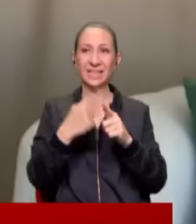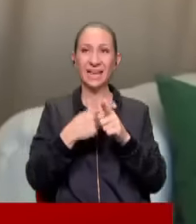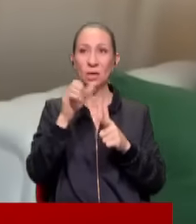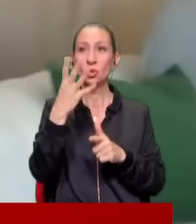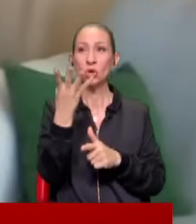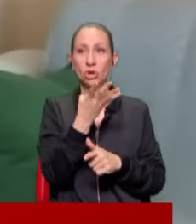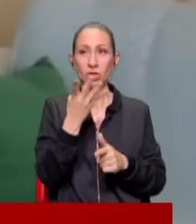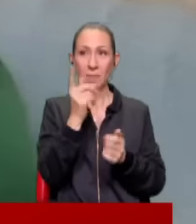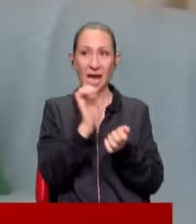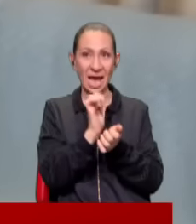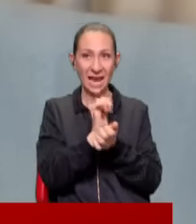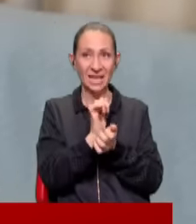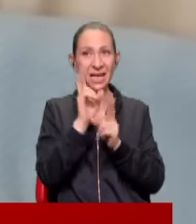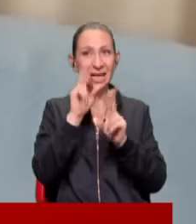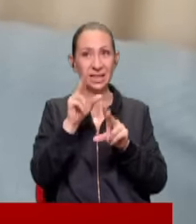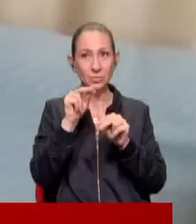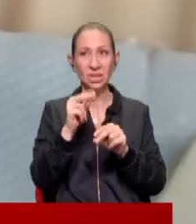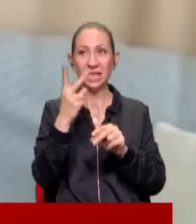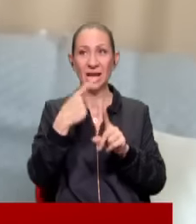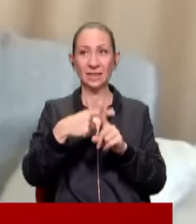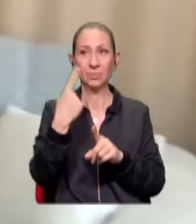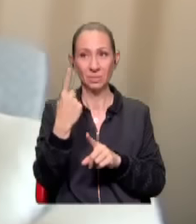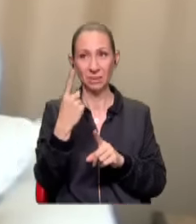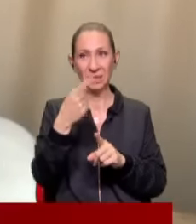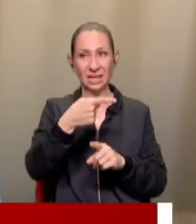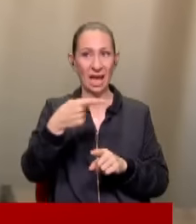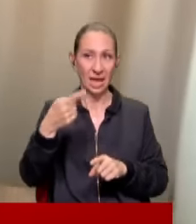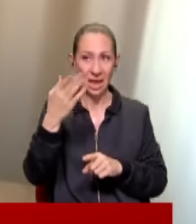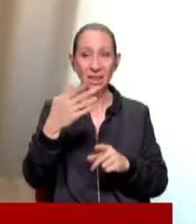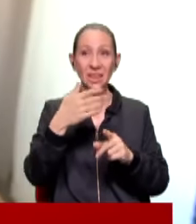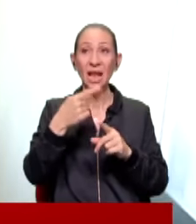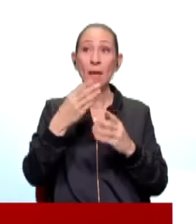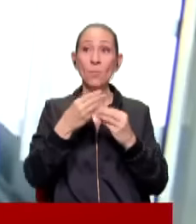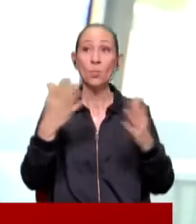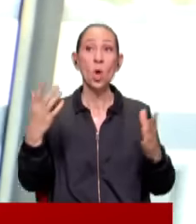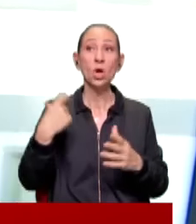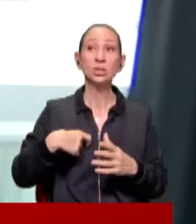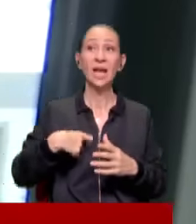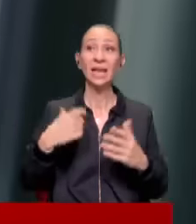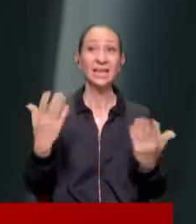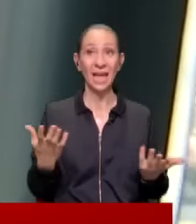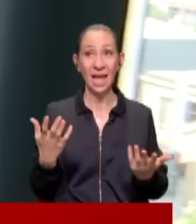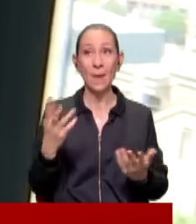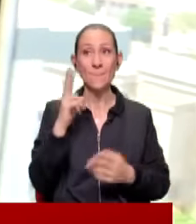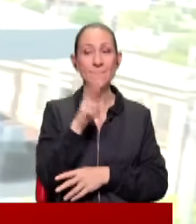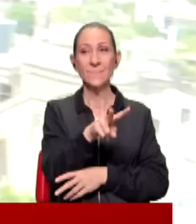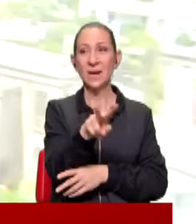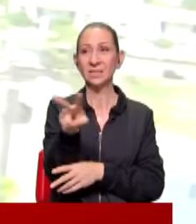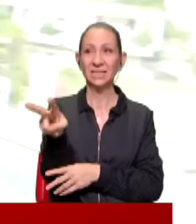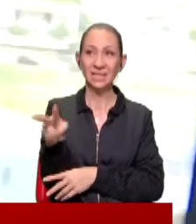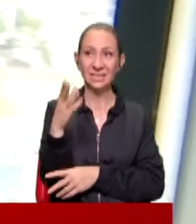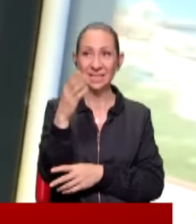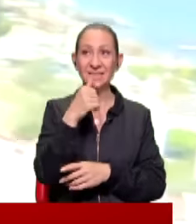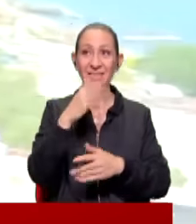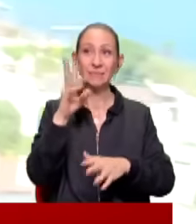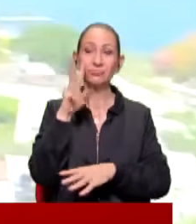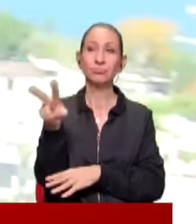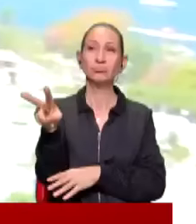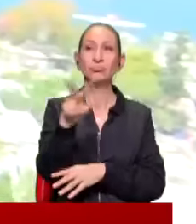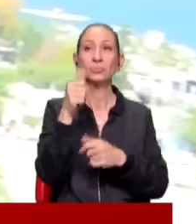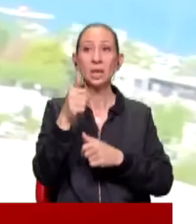Burası 4 kişilik bir ailenin kalabileceği 2+1 bir daire. Dairenin en büyük özelliği de manzarası. Deniz